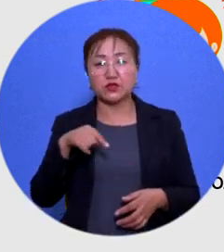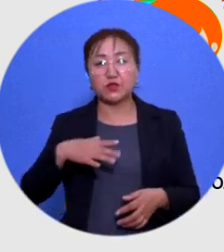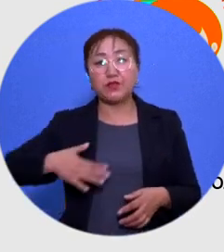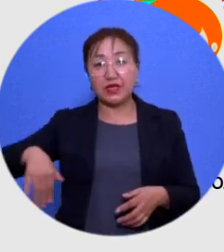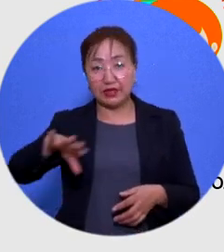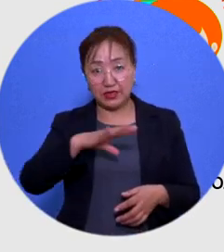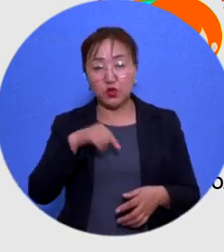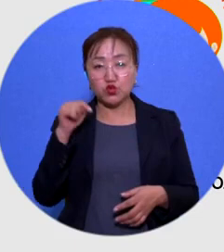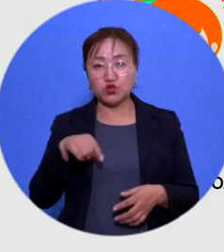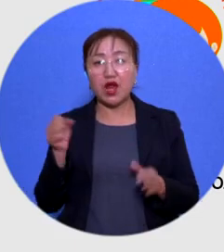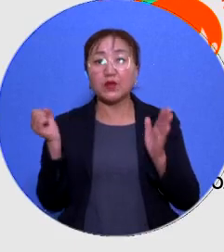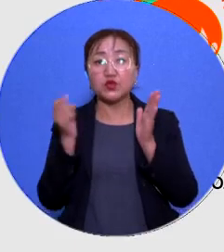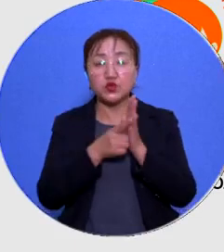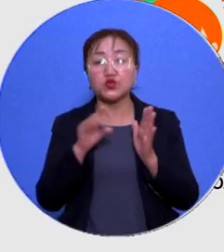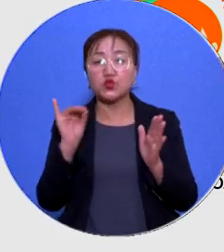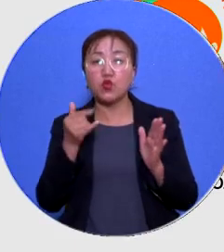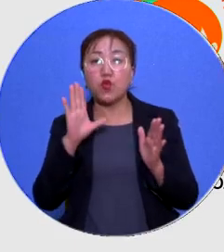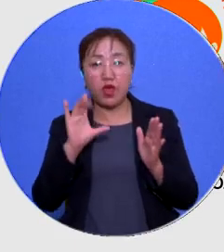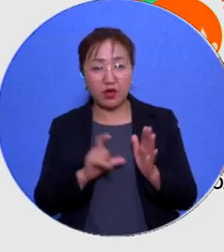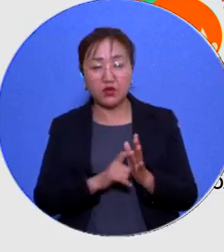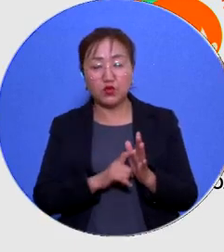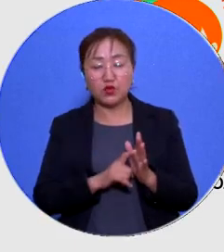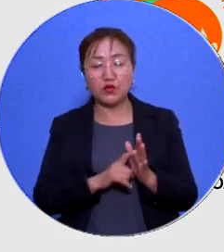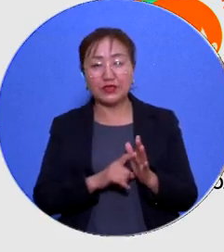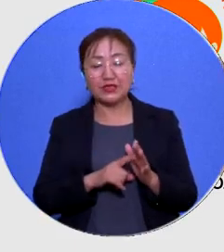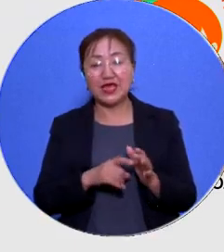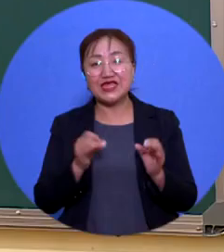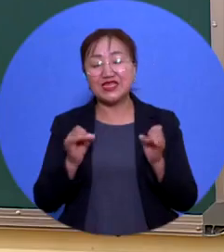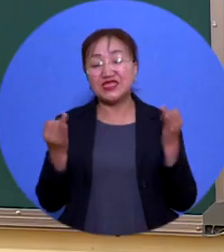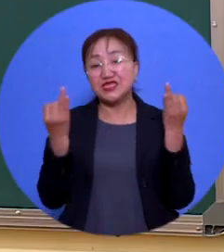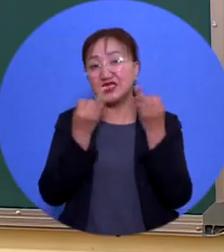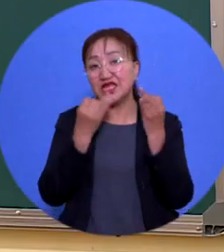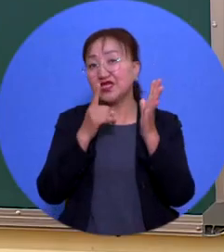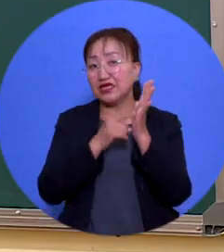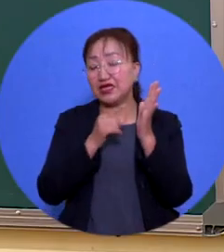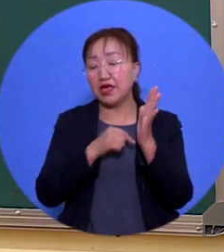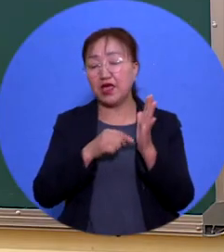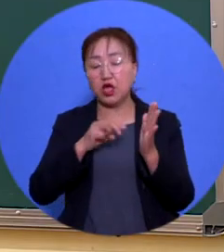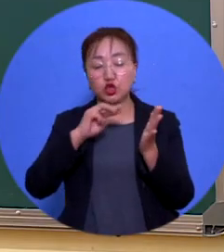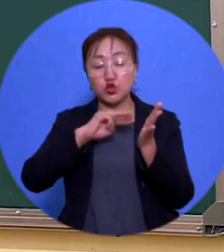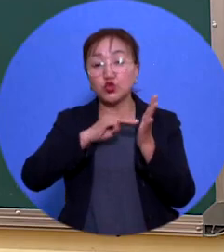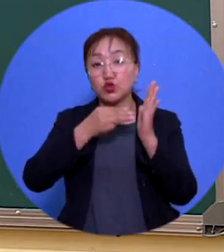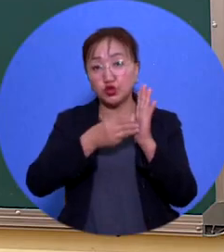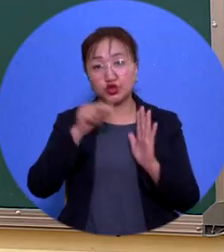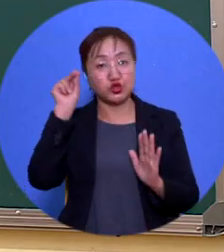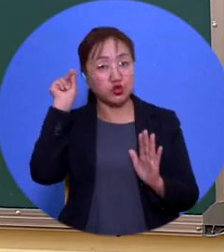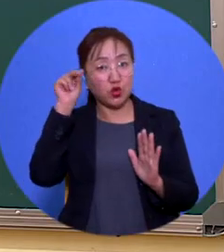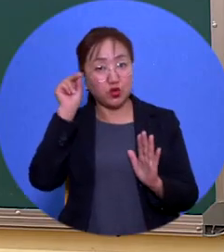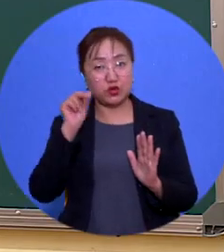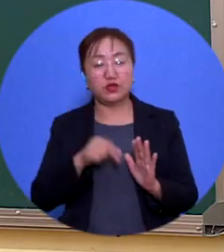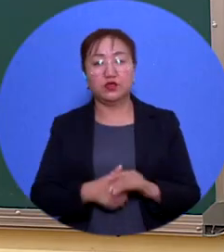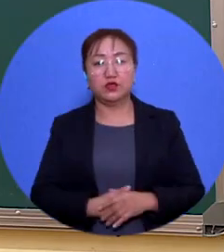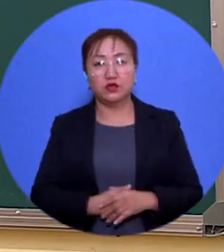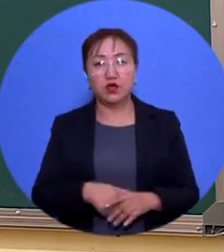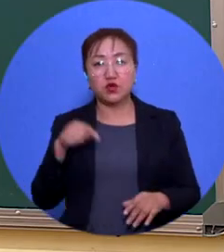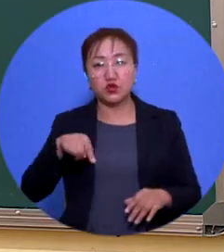бол өөрсдийнхөө захим хэрэглээг хэрхэн төлөвлөж сурах вэ гэдэг асуудал байна. Тэгээ багштайгаа хамтраад бүгдээрээ